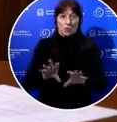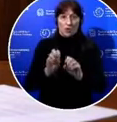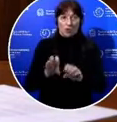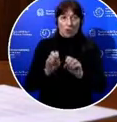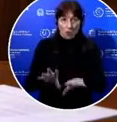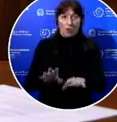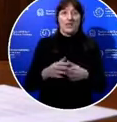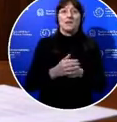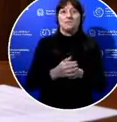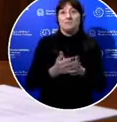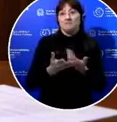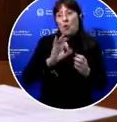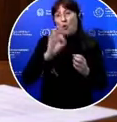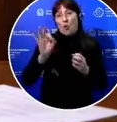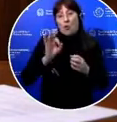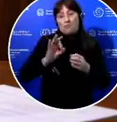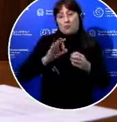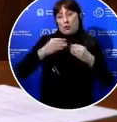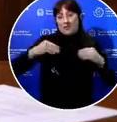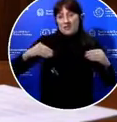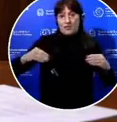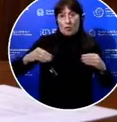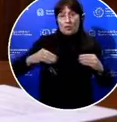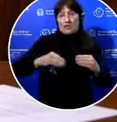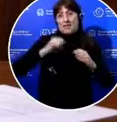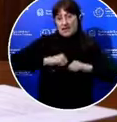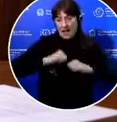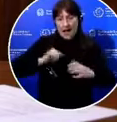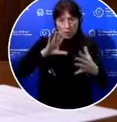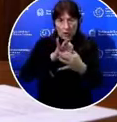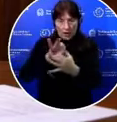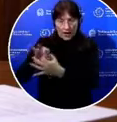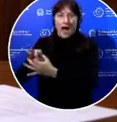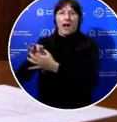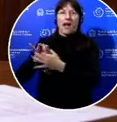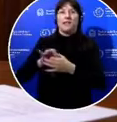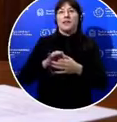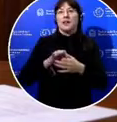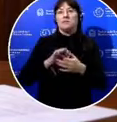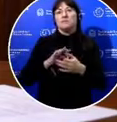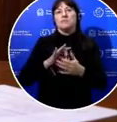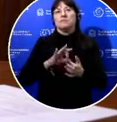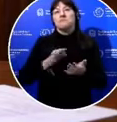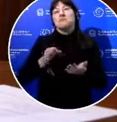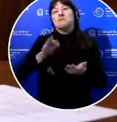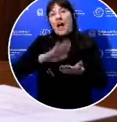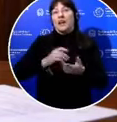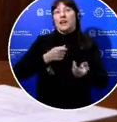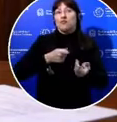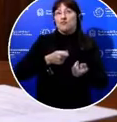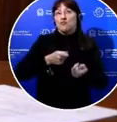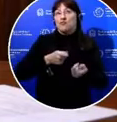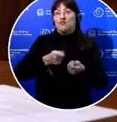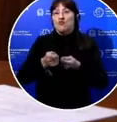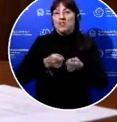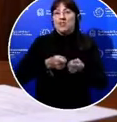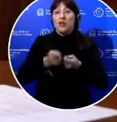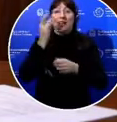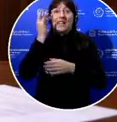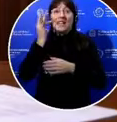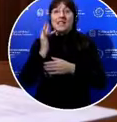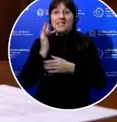le diverse professioni sanitarie connesse con queste, diverse professioni legate anche alla gestione dei